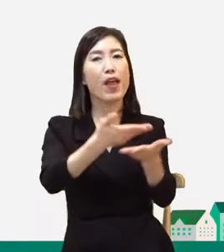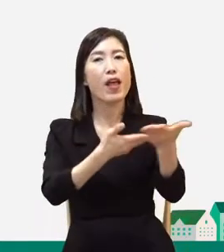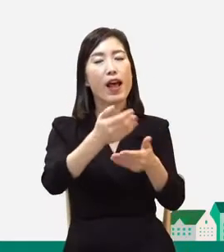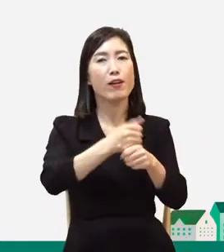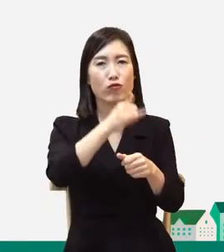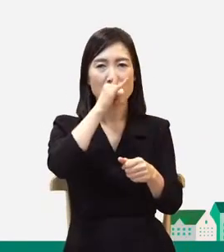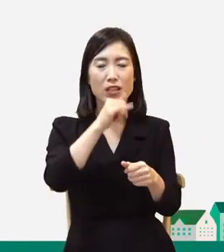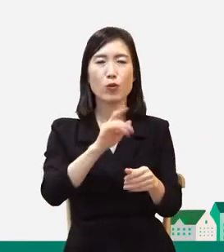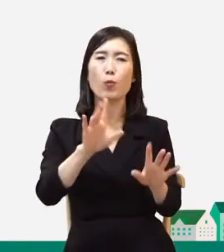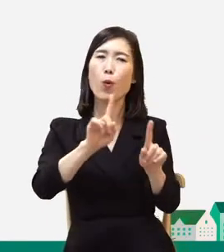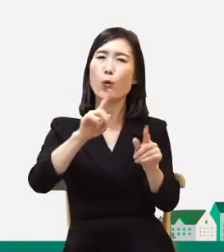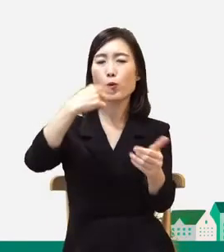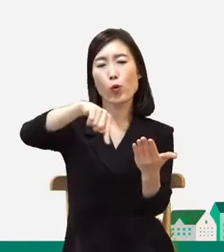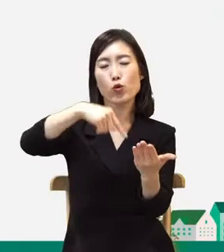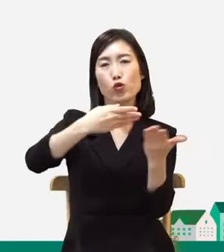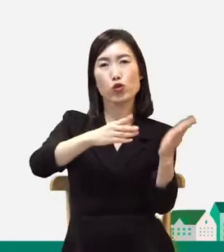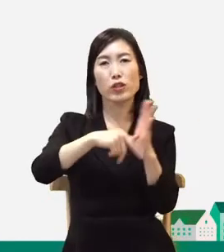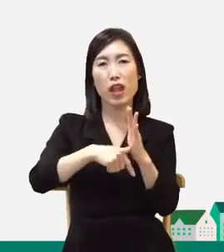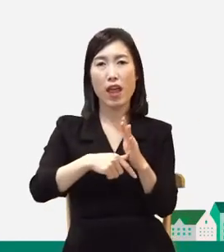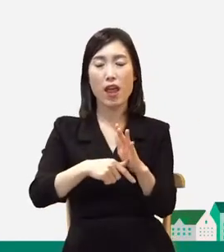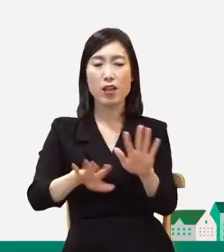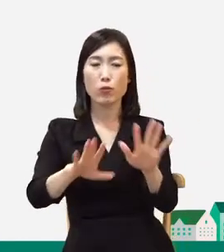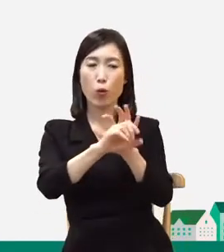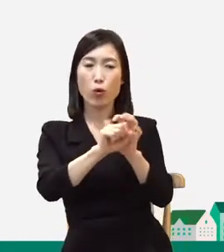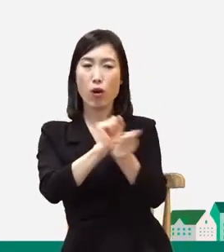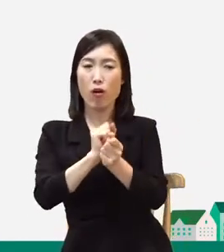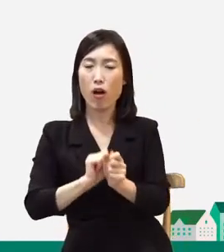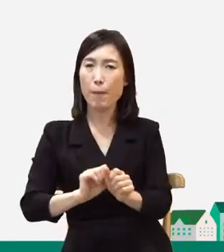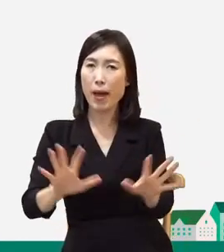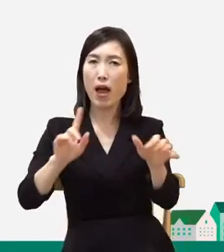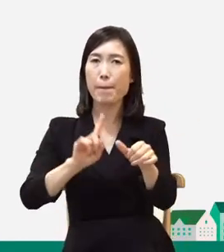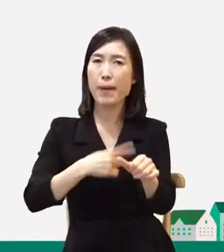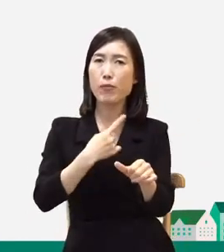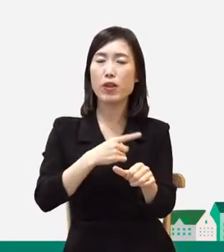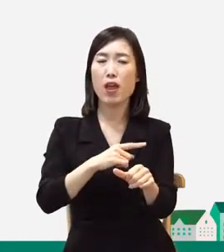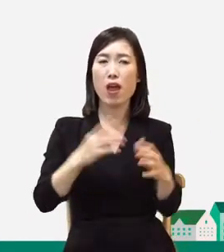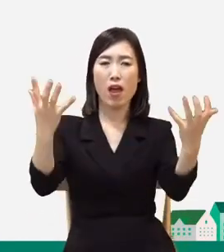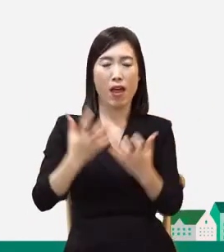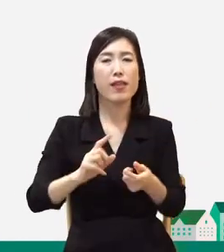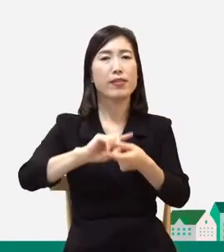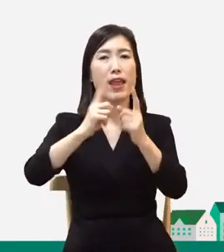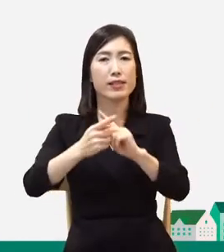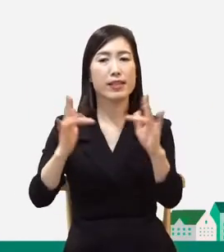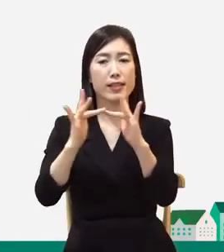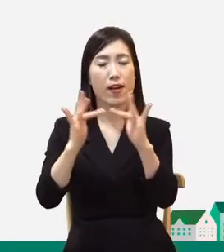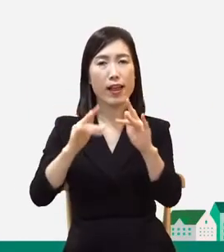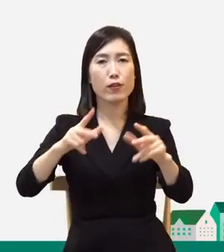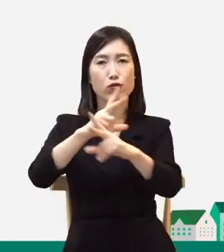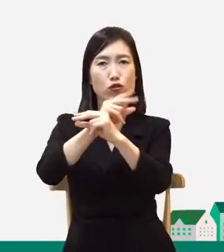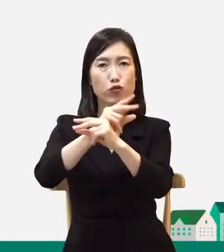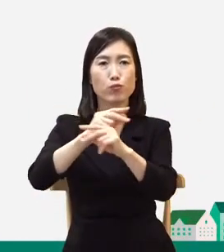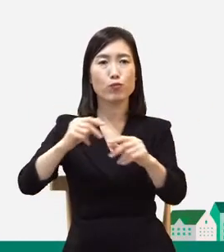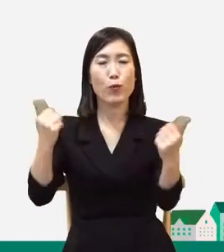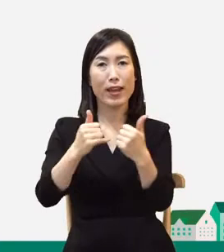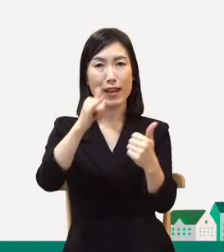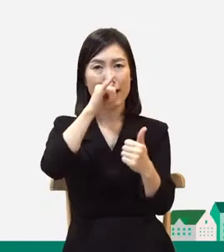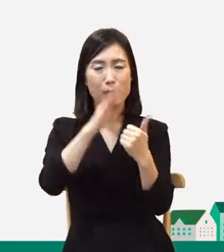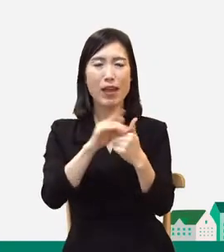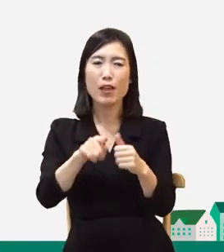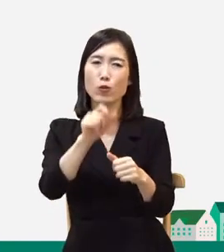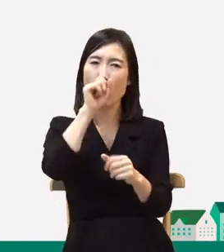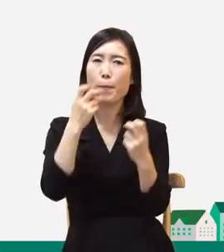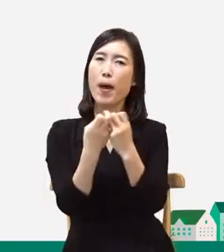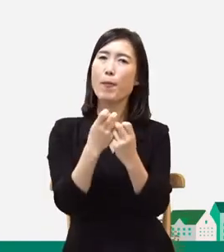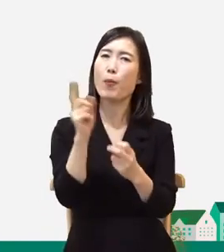교육, 특히 이제 코로나 바이러스가 확장되면서 비대면 시스템들을 잘 이용할 수 있는 방안들은 좀 저희 내에서도 고민이 필요할 것 같고